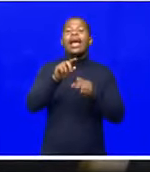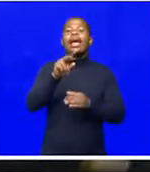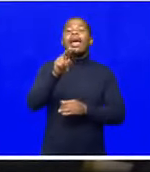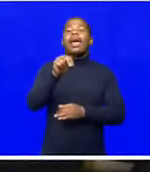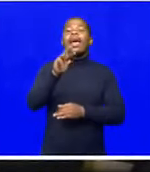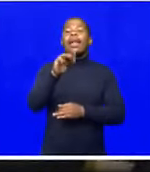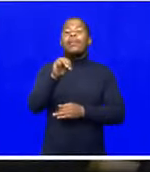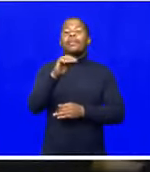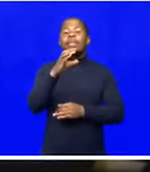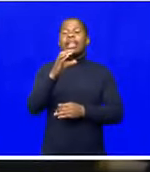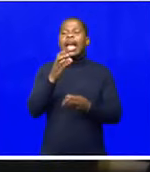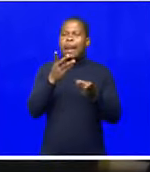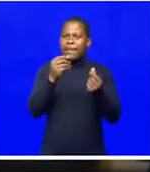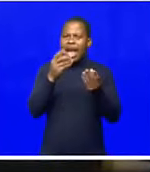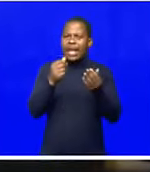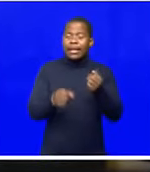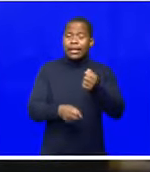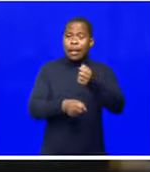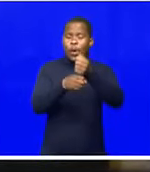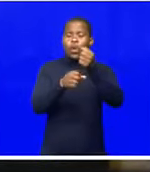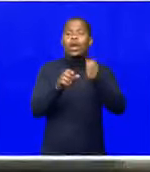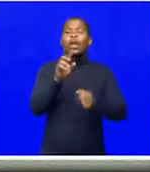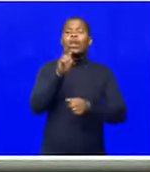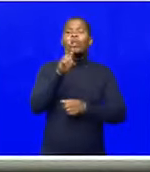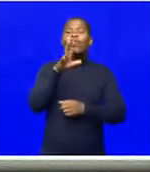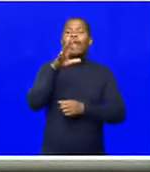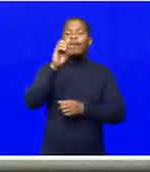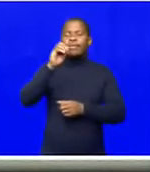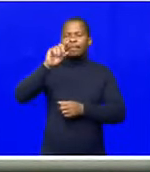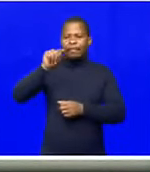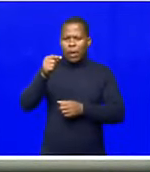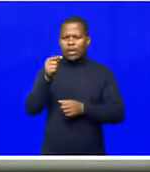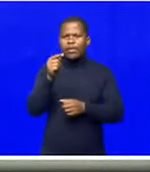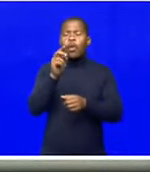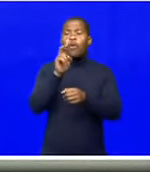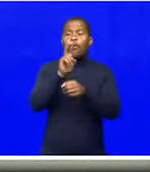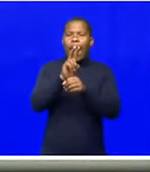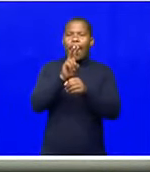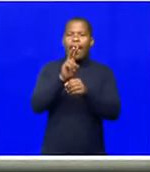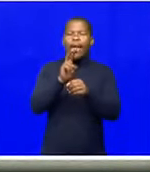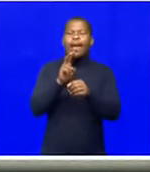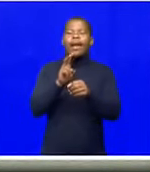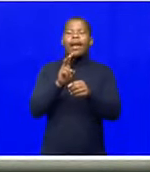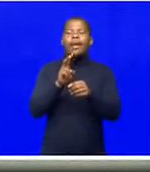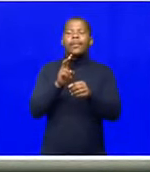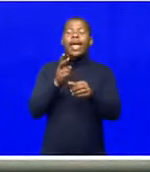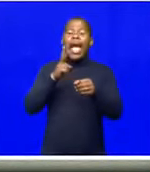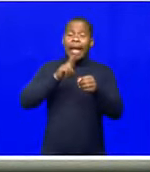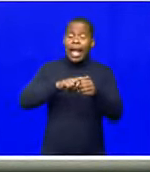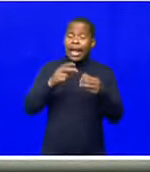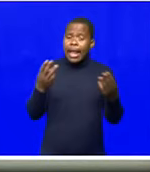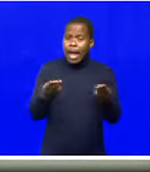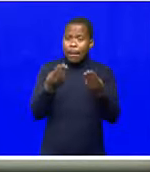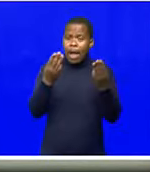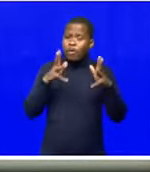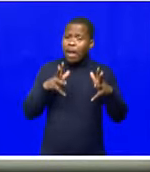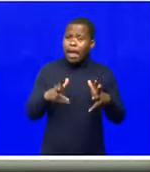Corporation ngemali leng 257,000 emalangeni. Siyabadzinga ke nokuthi lama farmers